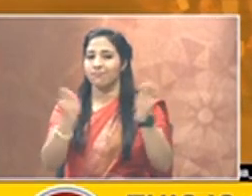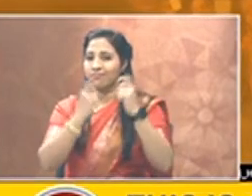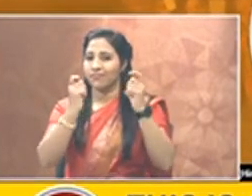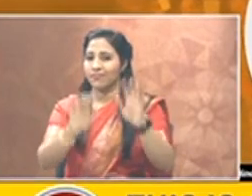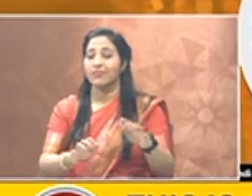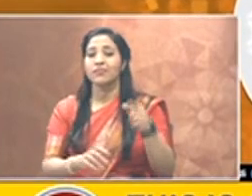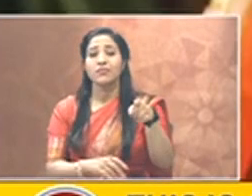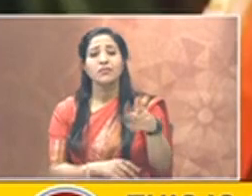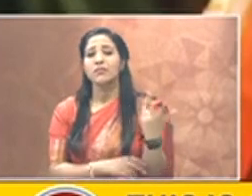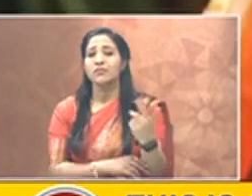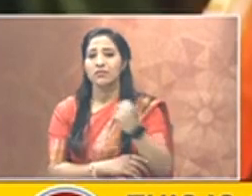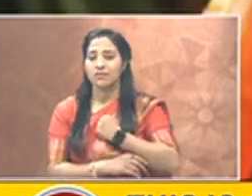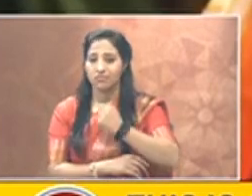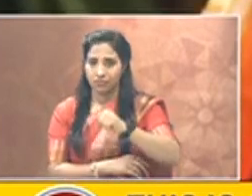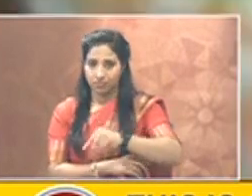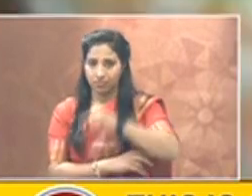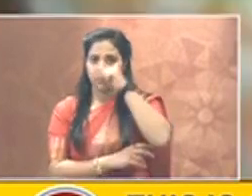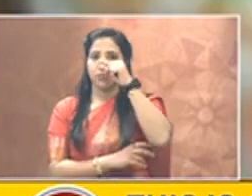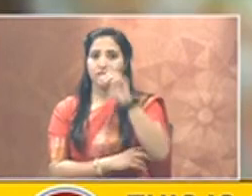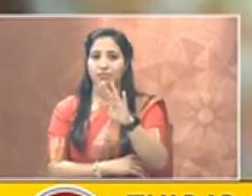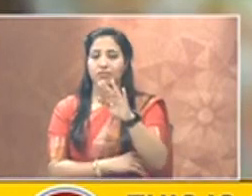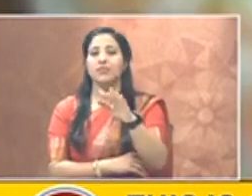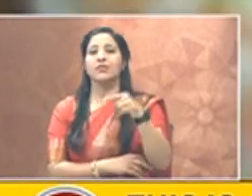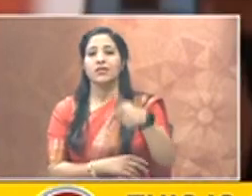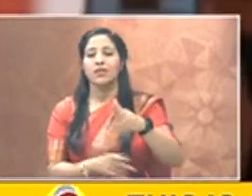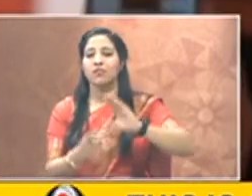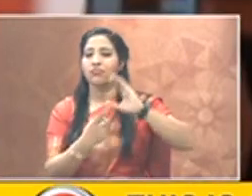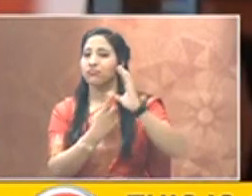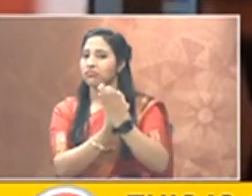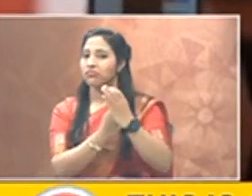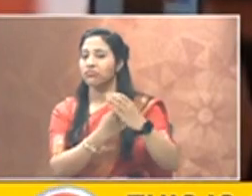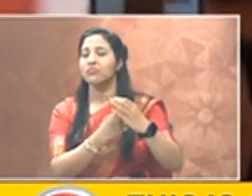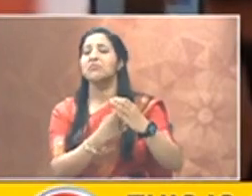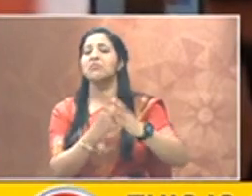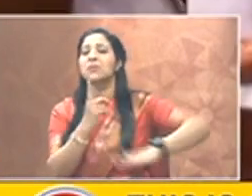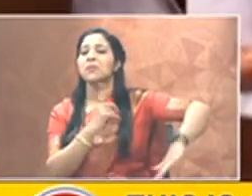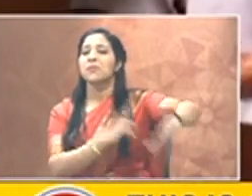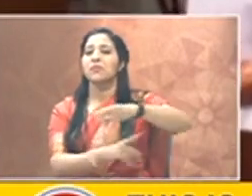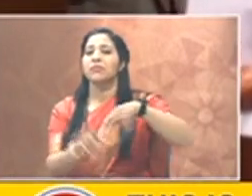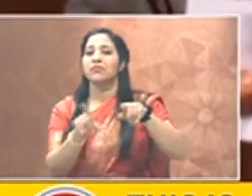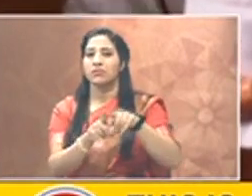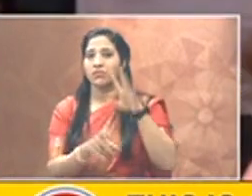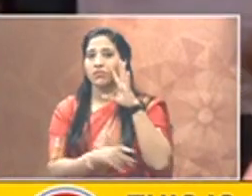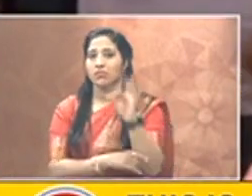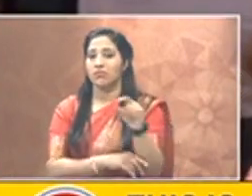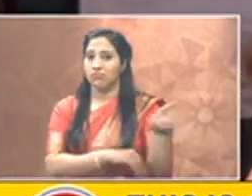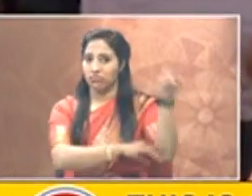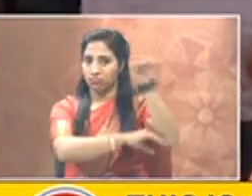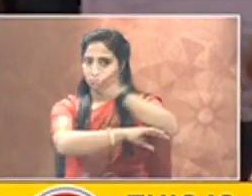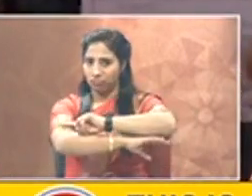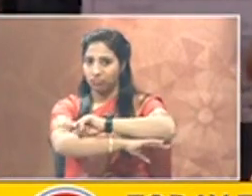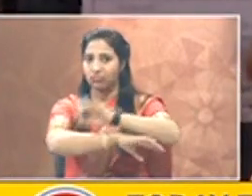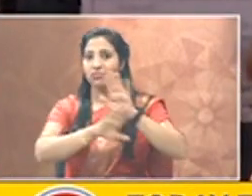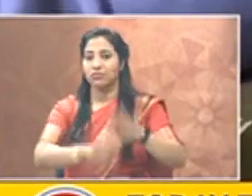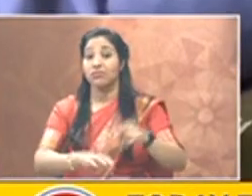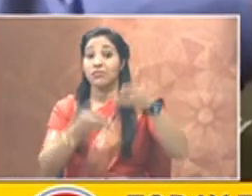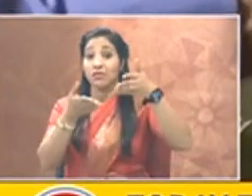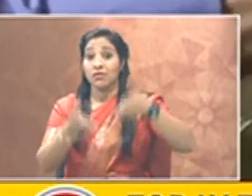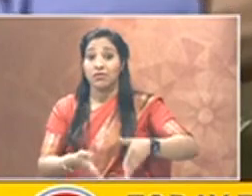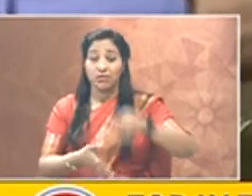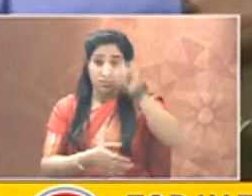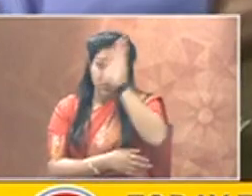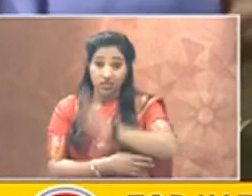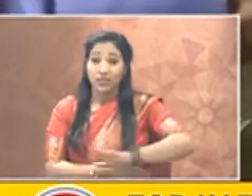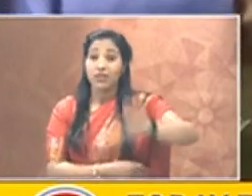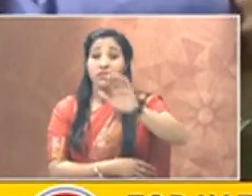हमारी गौरवशाली लोकतांत्रिक परंपराओं के लिए एक अहम दिन है। आज देश में